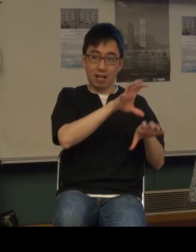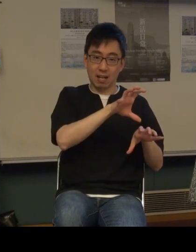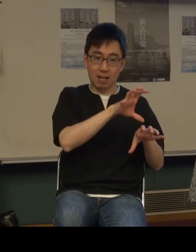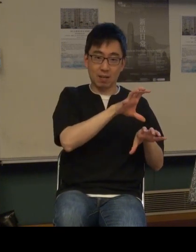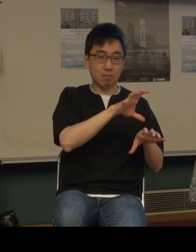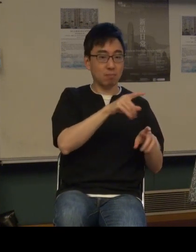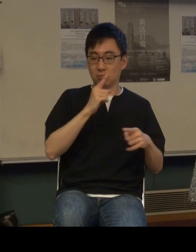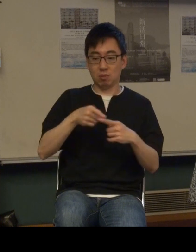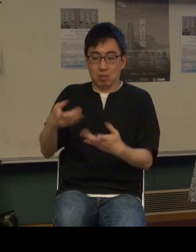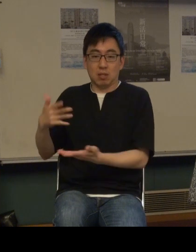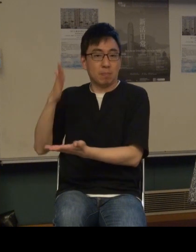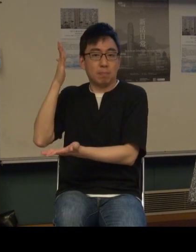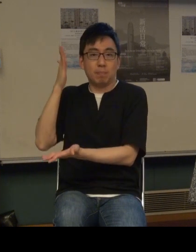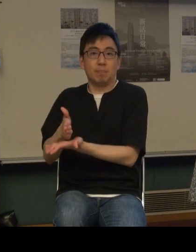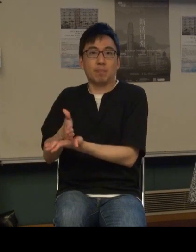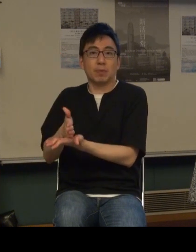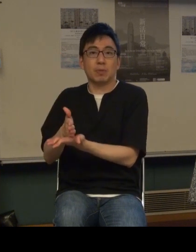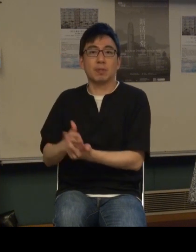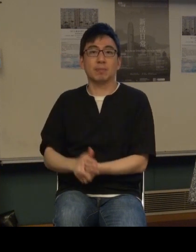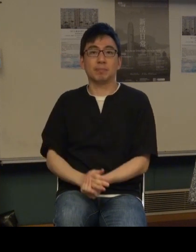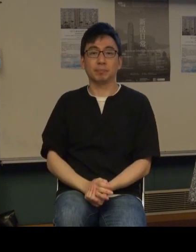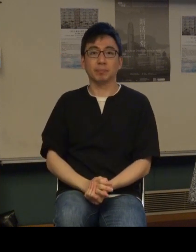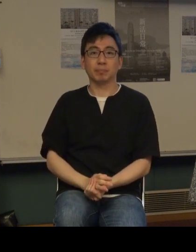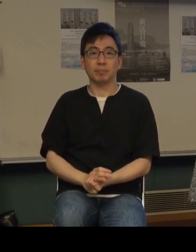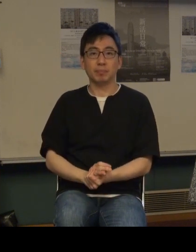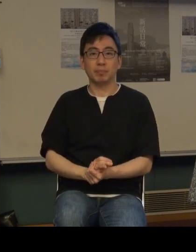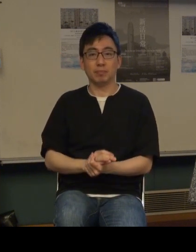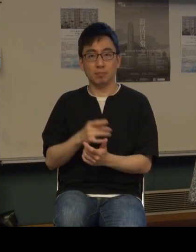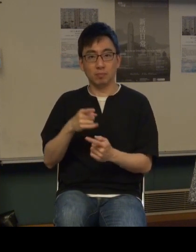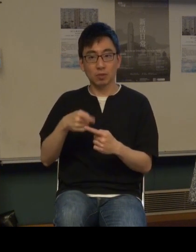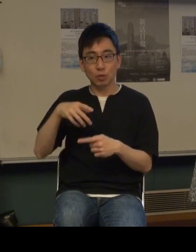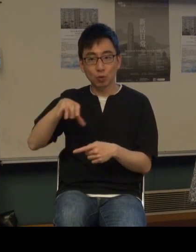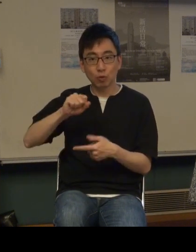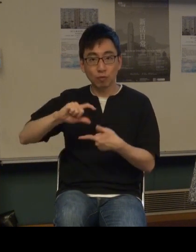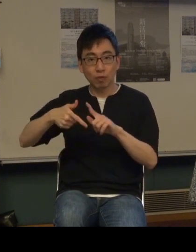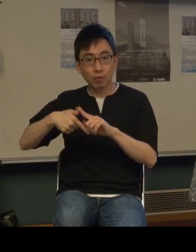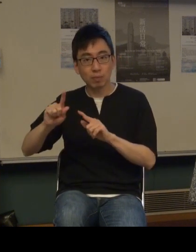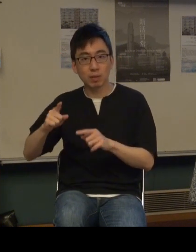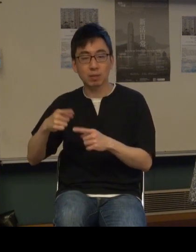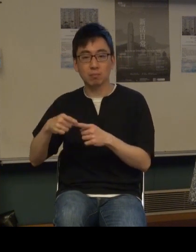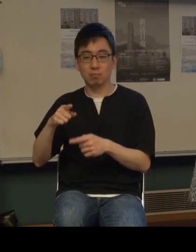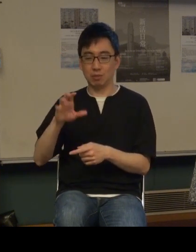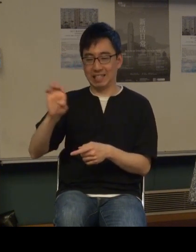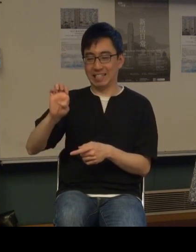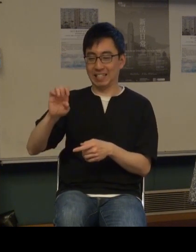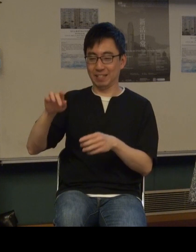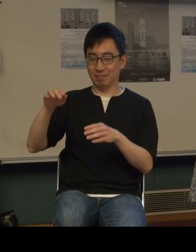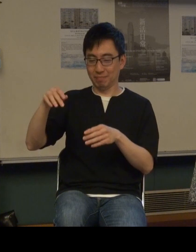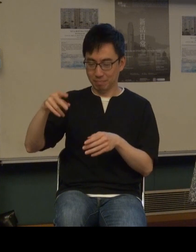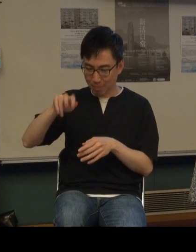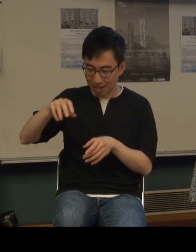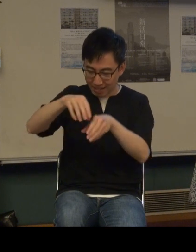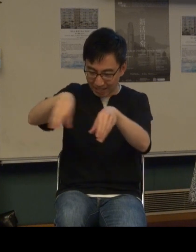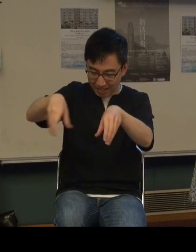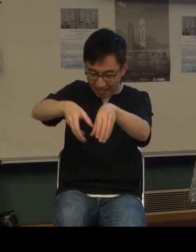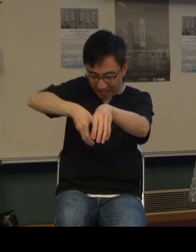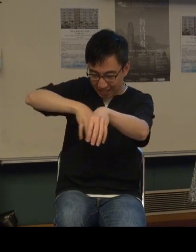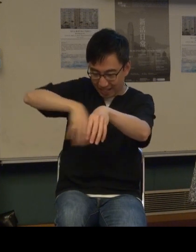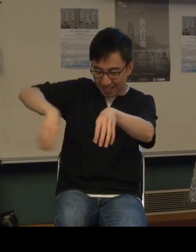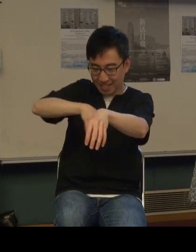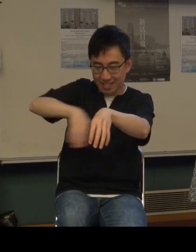院咧係完全唔同啦。佢咧係採取咧一個咧我哋叫 E 字型嘅設計，即係個平面好似個英文嘅 E